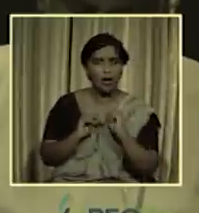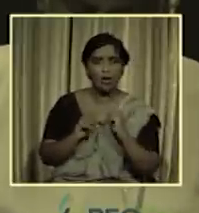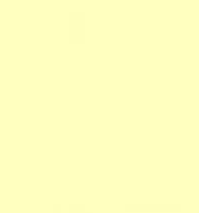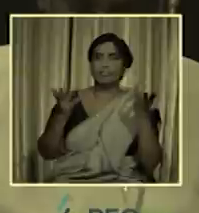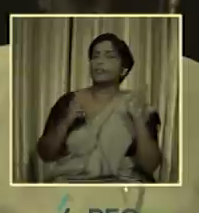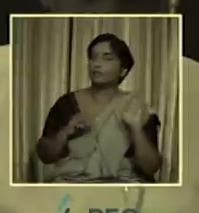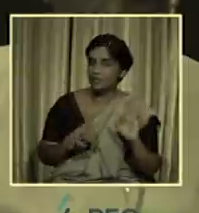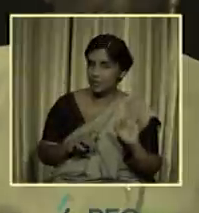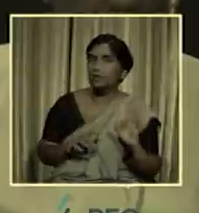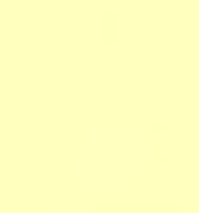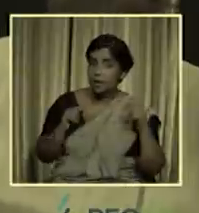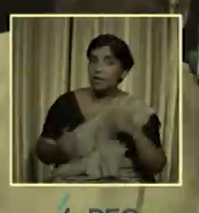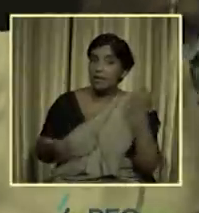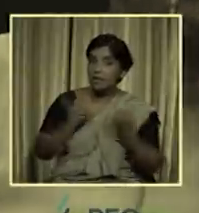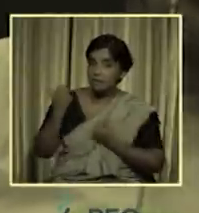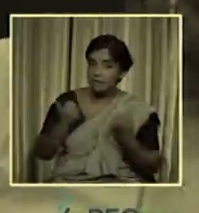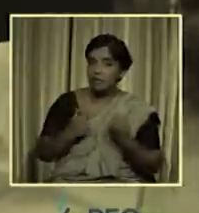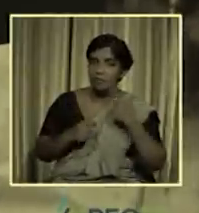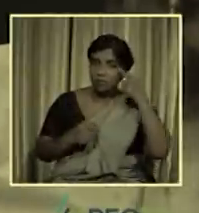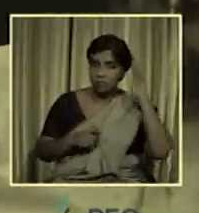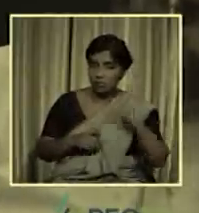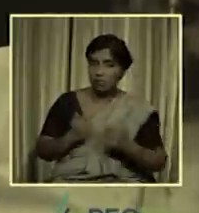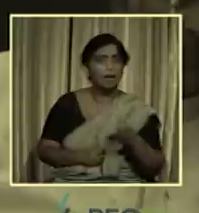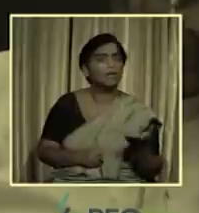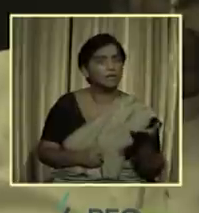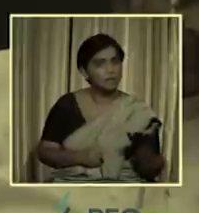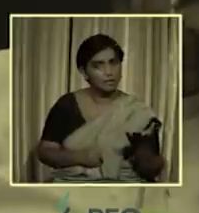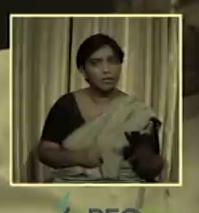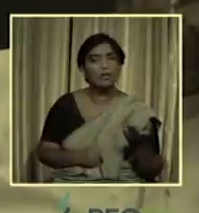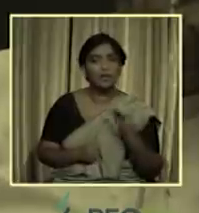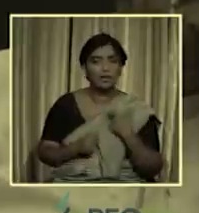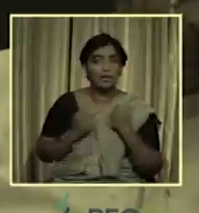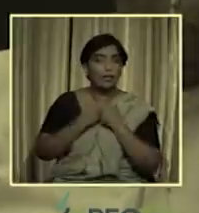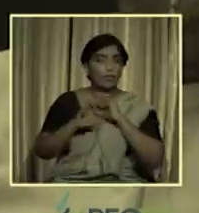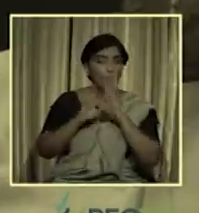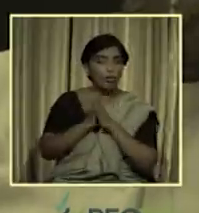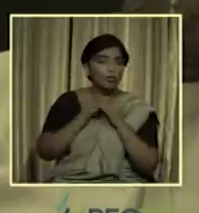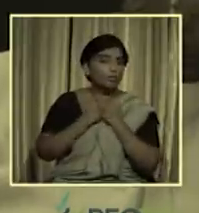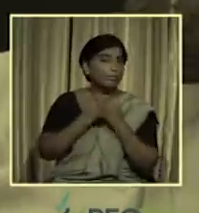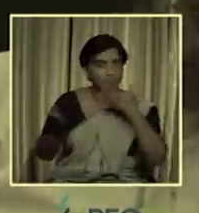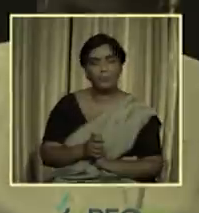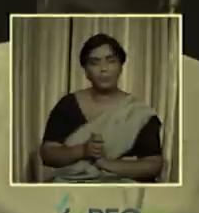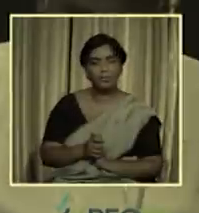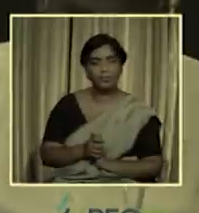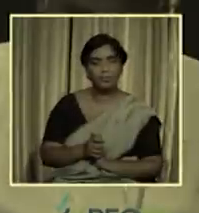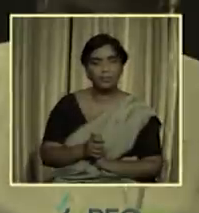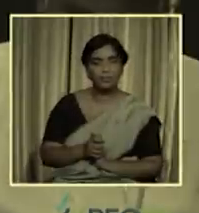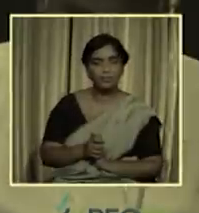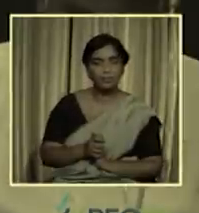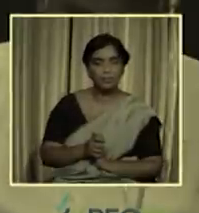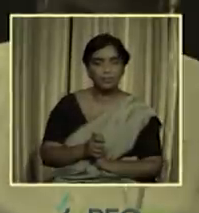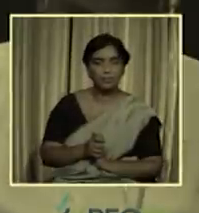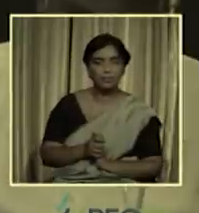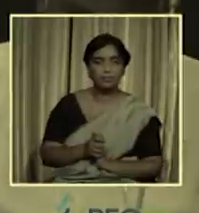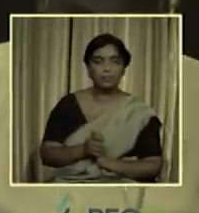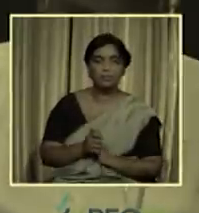බීම බලනවා. අපේ වාහන අනවශ්‍ය විදිහට පාවිච්චි කරනවා. අපි පොදු ප්‍රවාහනය ගැන කිසිම තැකීමක් නැහැ. අපට ප්‍රතිපත්ති